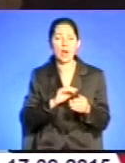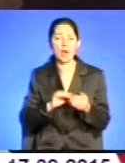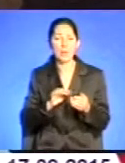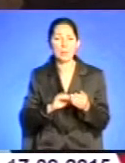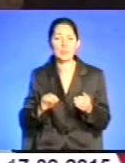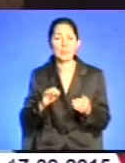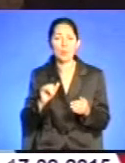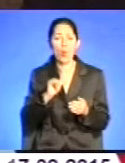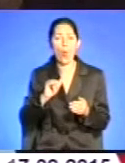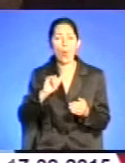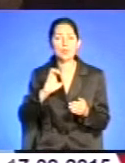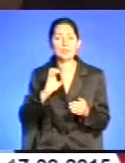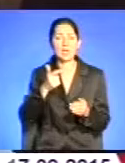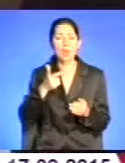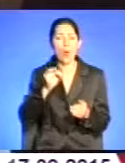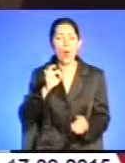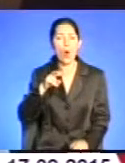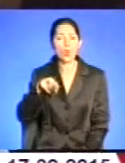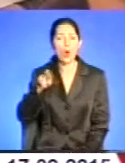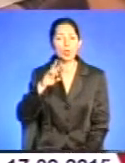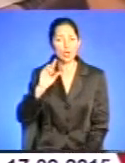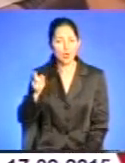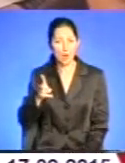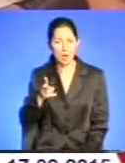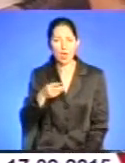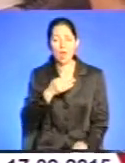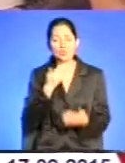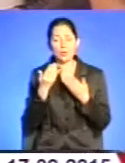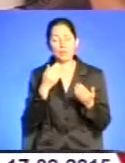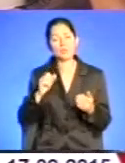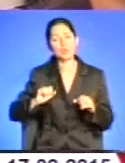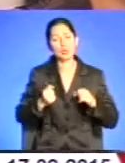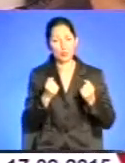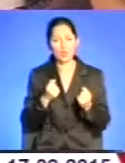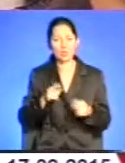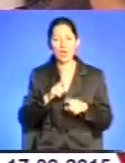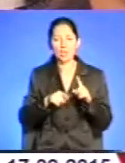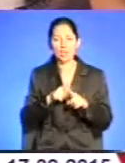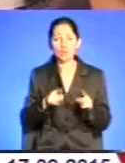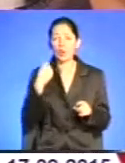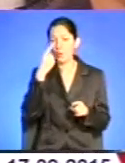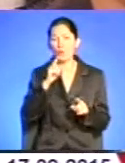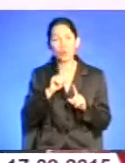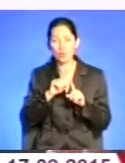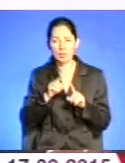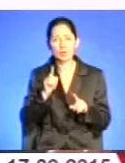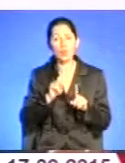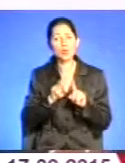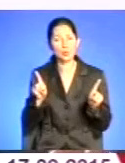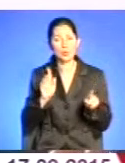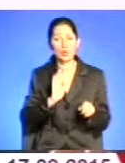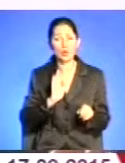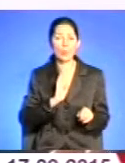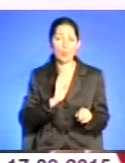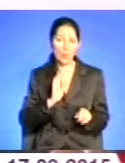життя Устима. Для цього спілкувалися з його друзями, рідними. Найбільш особливою була зустріч із мамою. Устимова мама